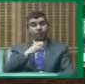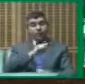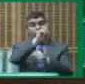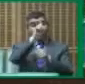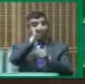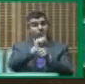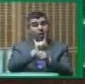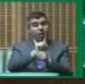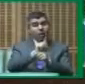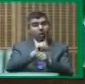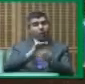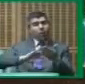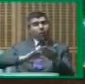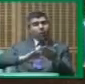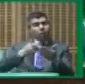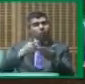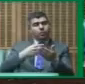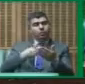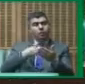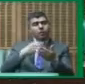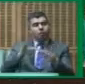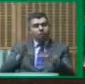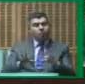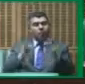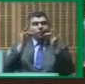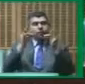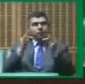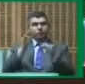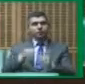سؤالكم يتضمن بعض العناصر الإجابة.